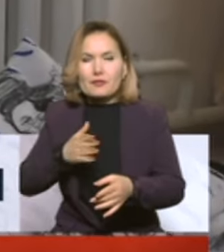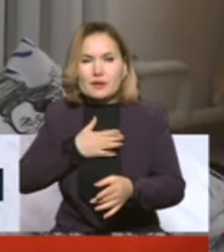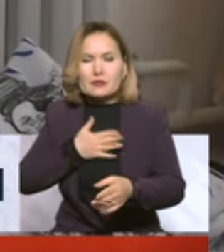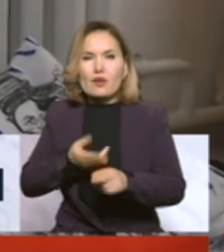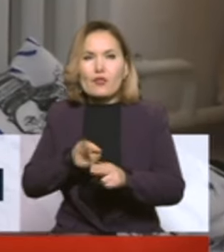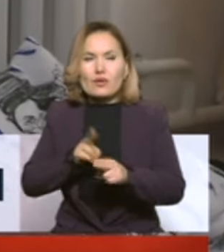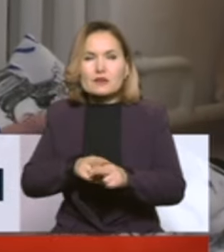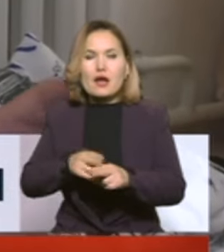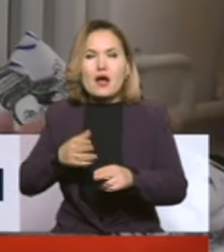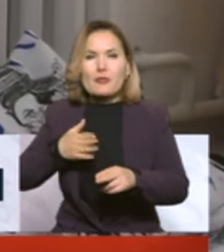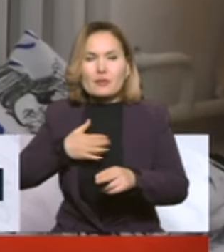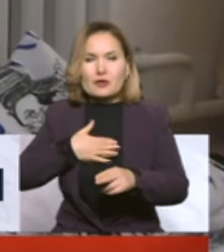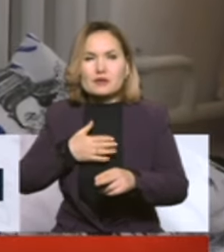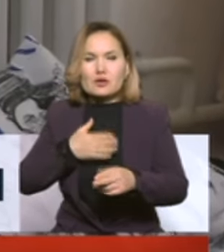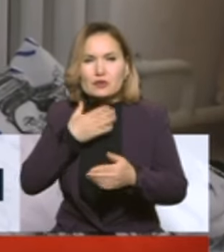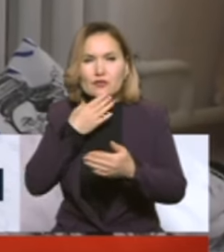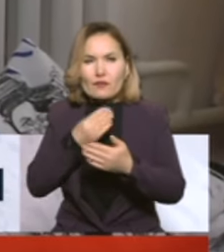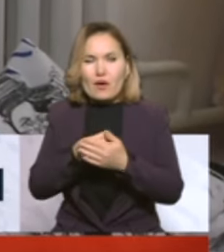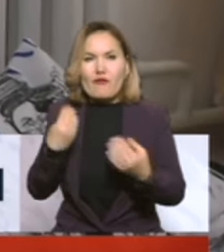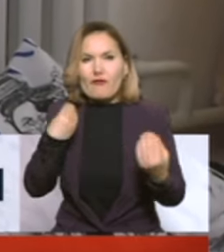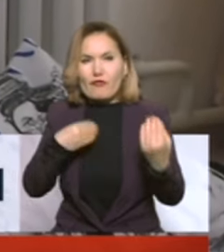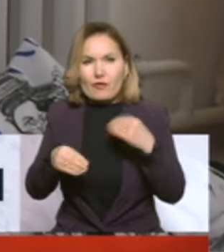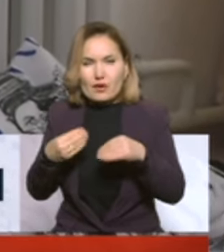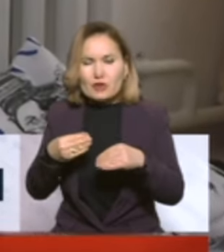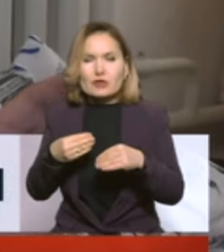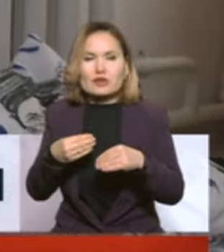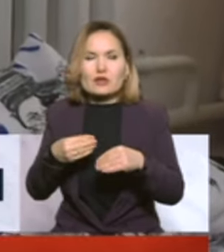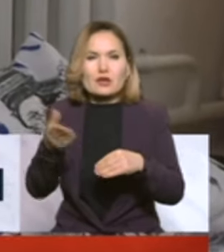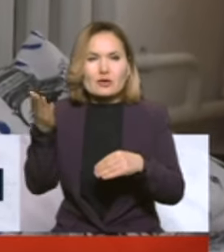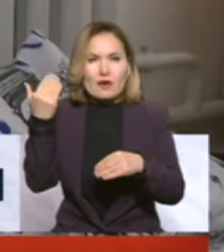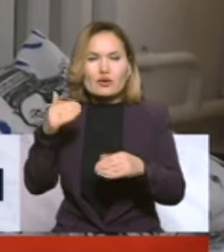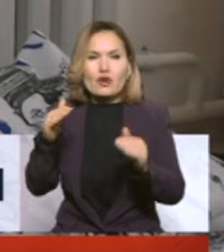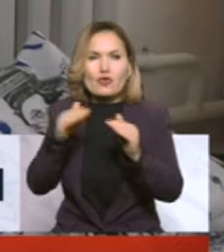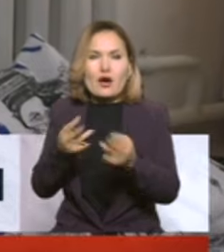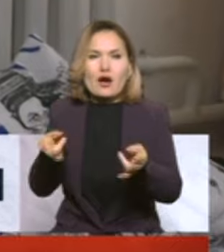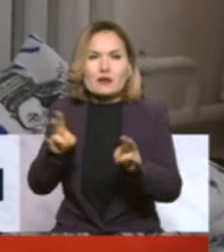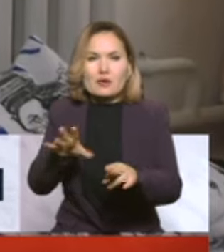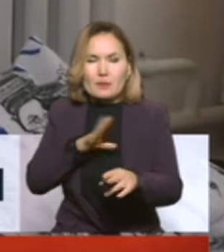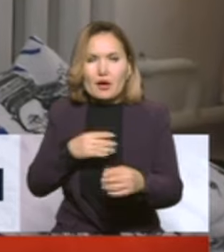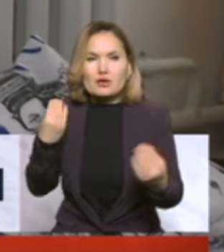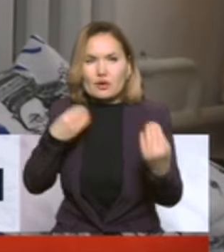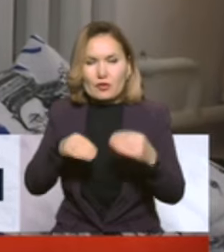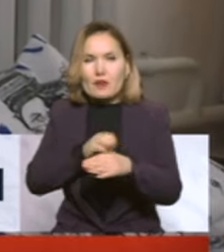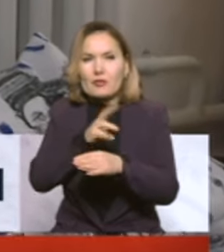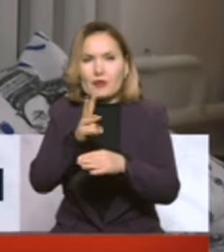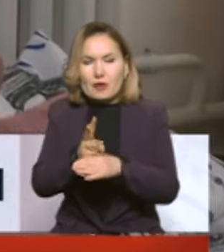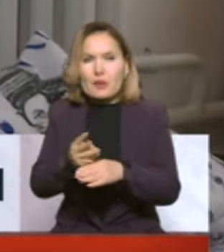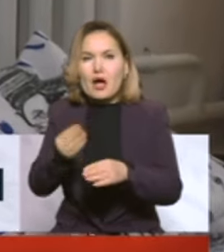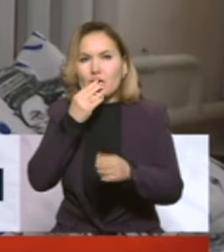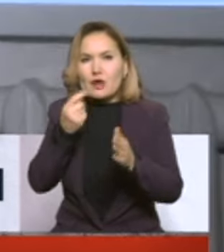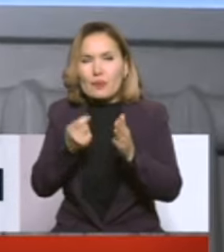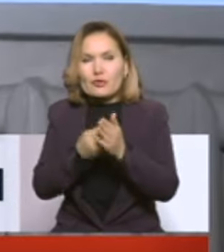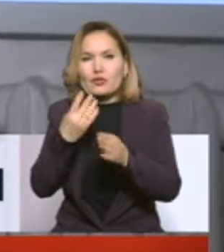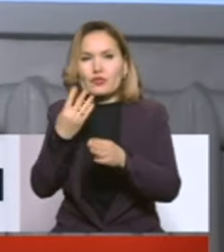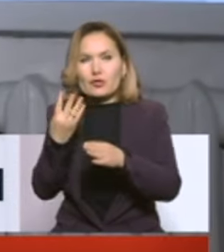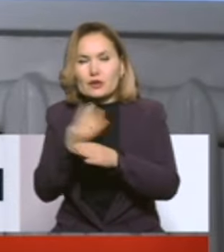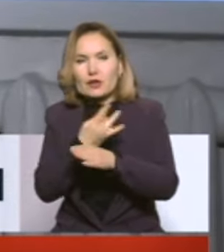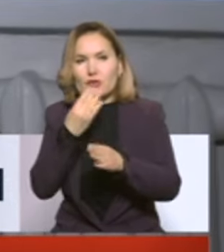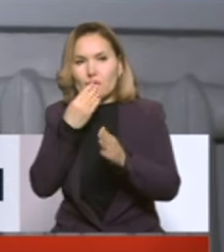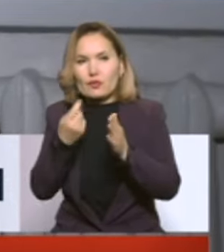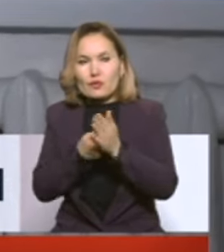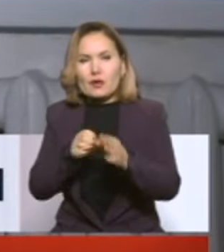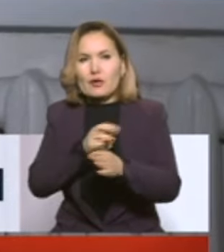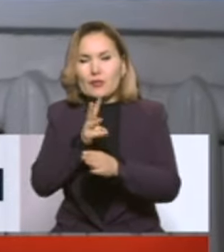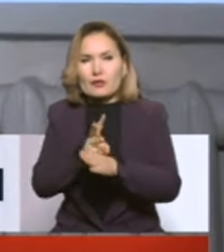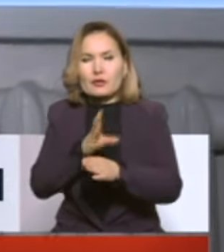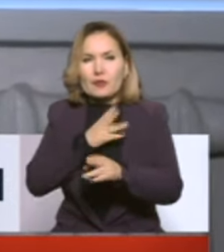жүрген киімдерімізді шешіп, бүткіл атыуды киіндірді. Тамағы жақсы, шүкір деп айтайық. Төрт мезгіл тамақ. Барсақ үйіміз